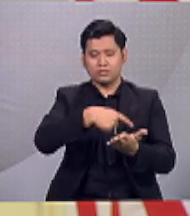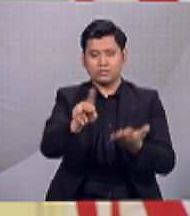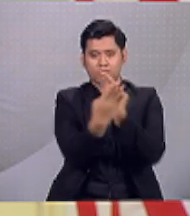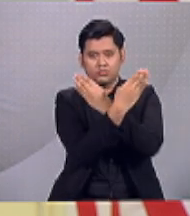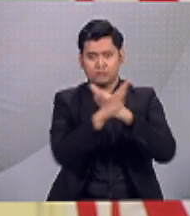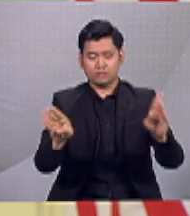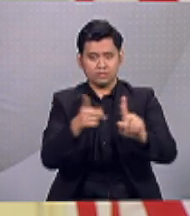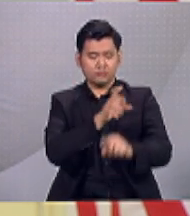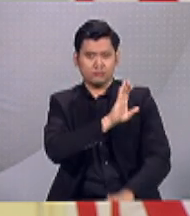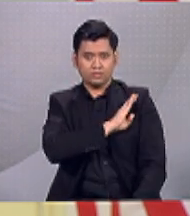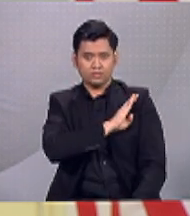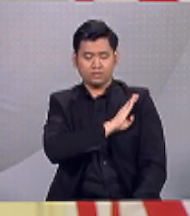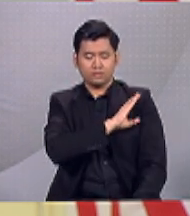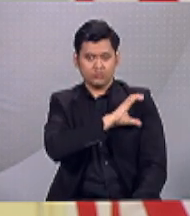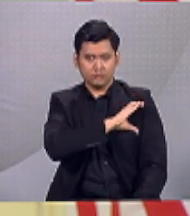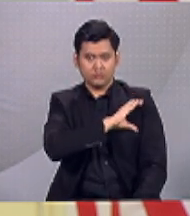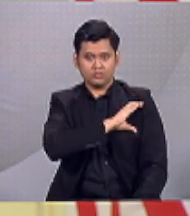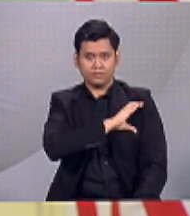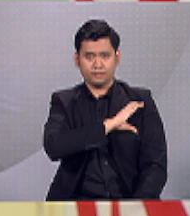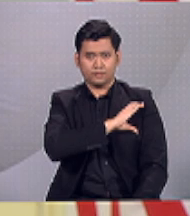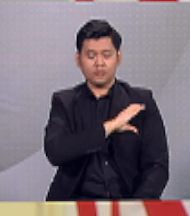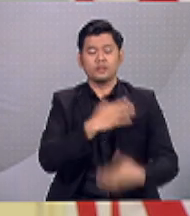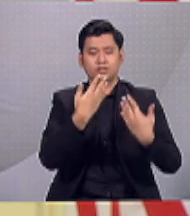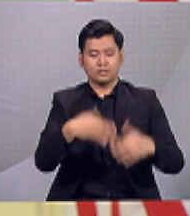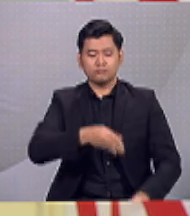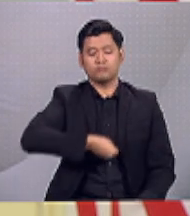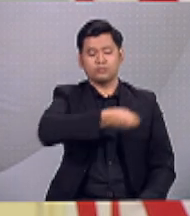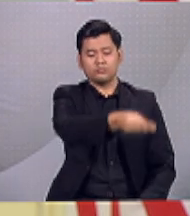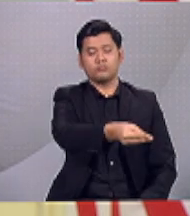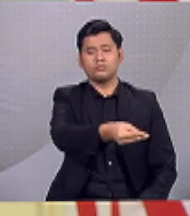juga turut mengeluarkan kompaun kepada